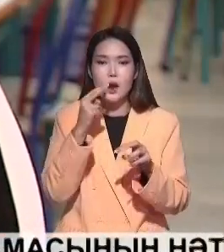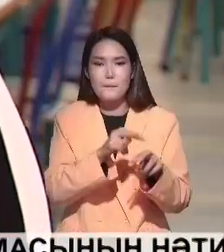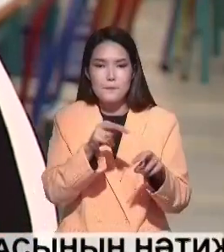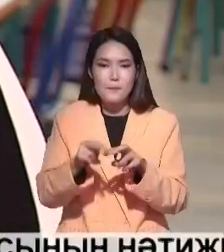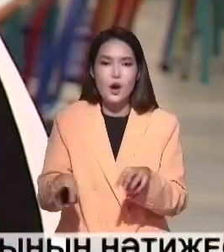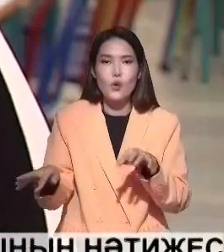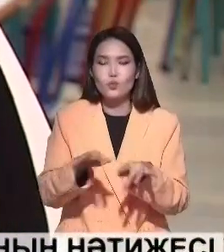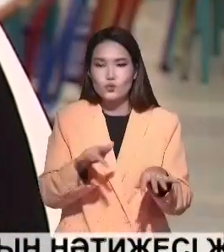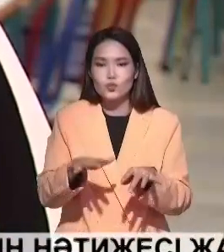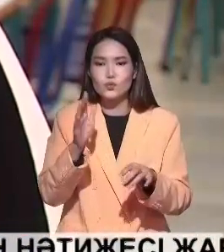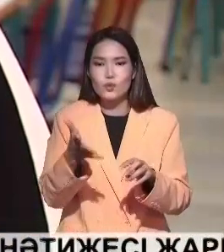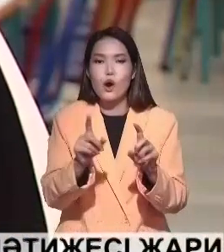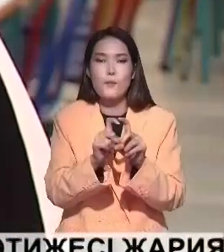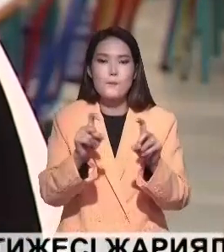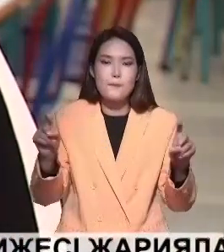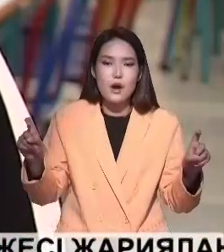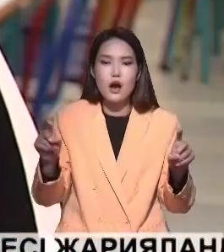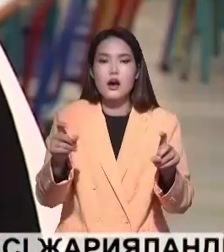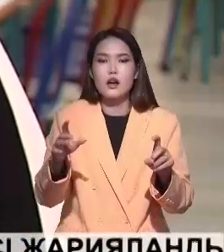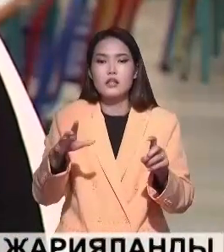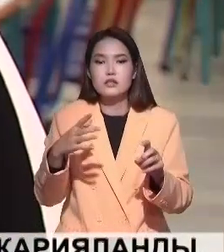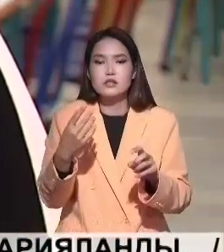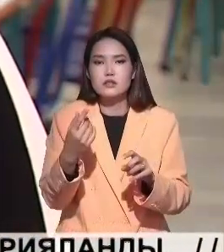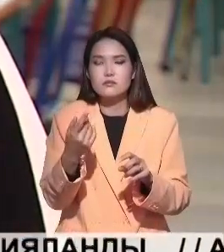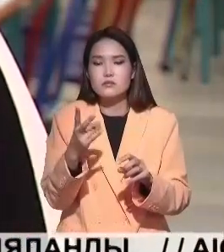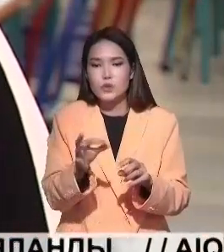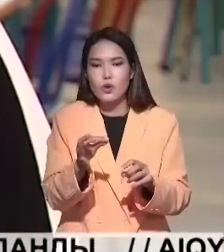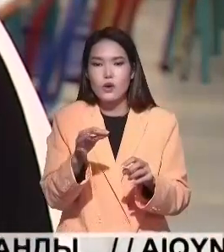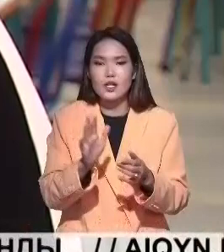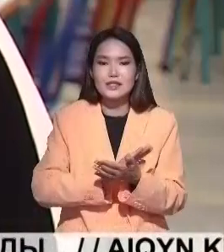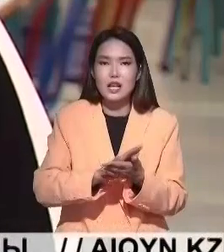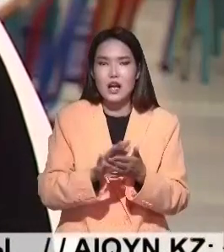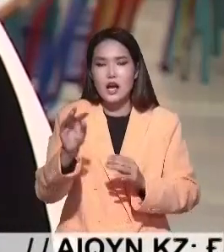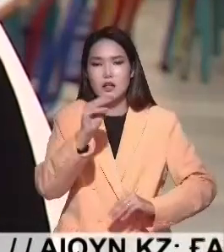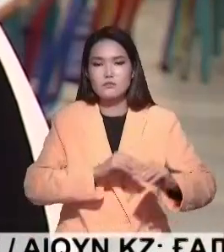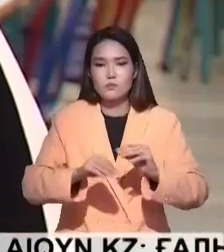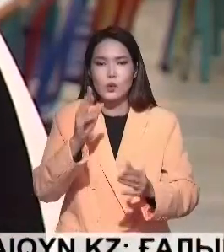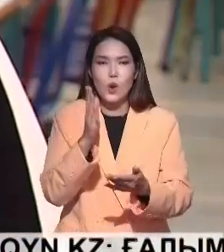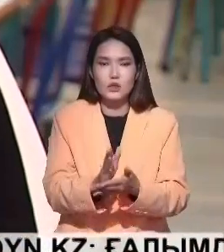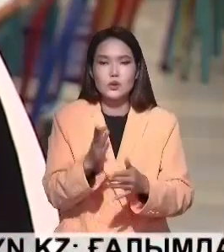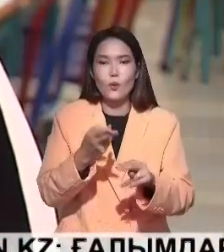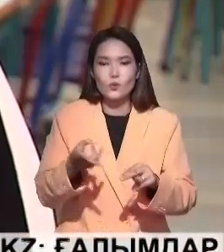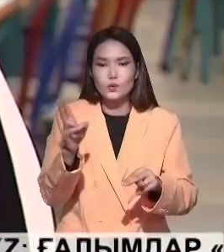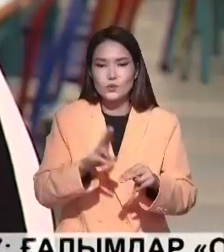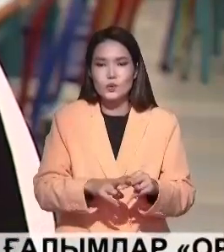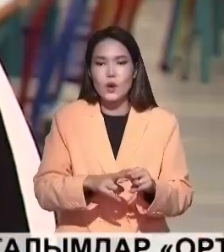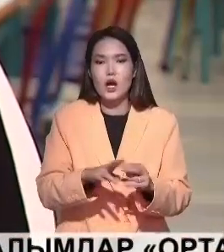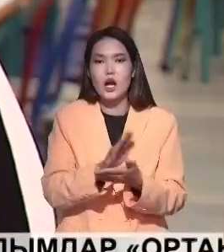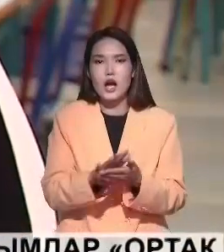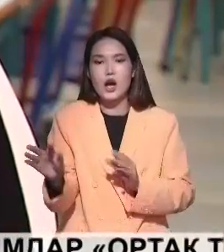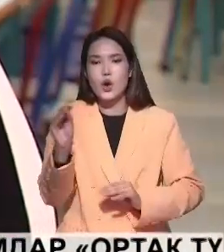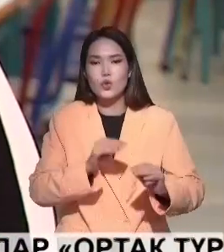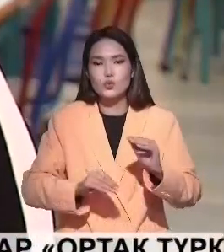Осы мақсатта мектепте бұйрық шығарылып, брокеражды комиссия құралған. Осы брокеражды комиссияның құрамы